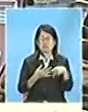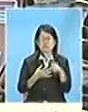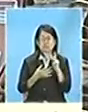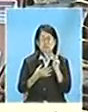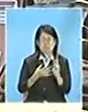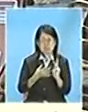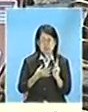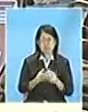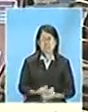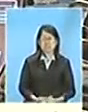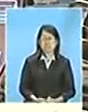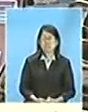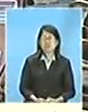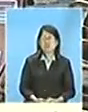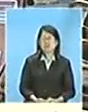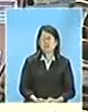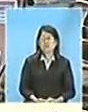กรเริ่ม